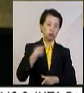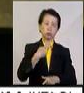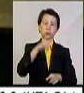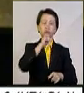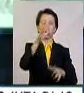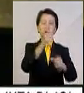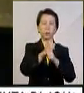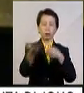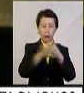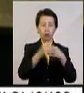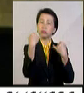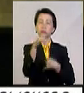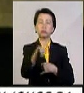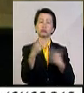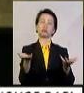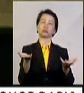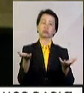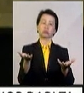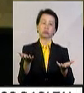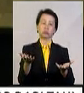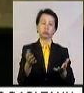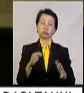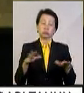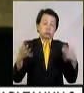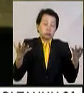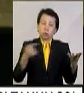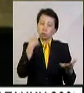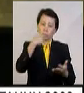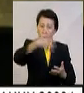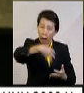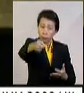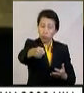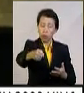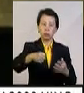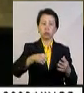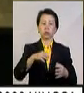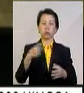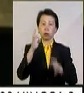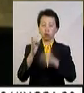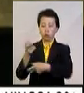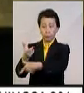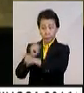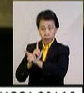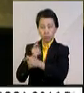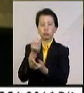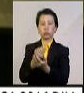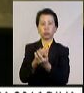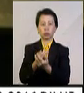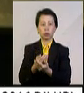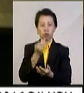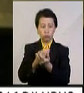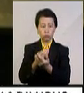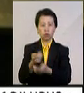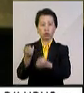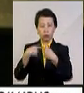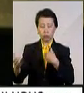balik. Dah hilang. Entah siapa ambil. Sebaliknya, bila kita pinjam duit ini datang